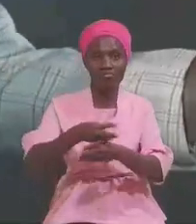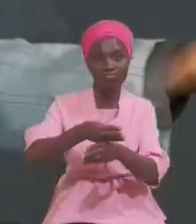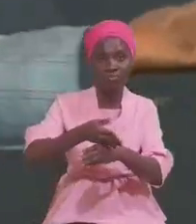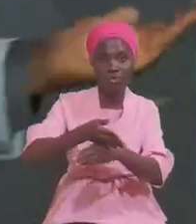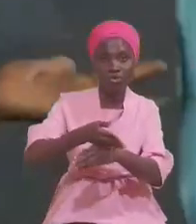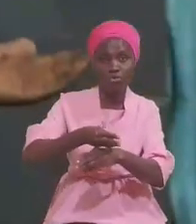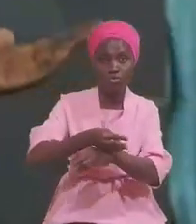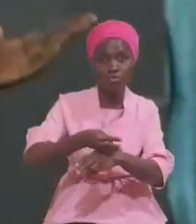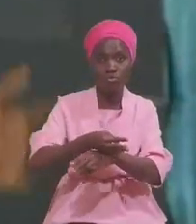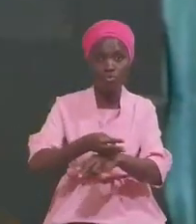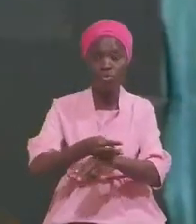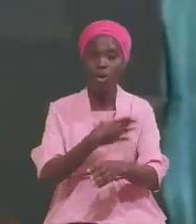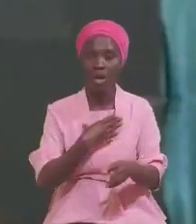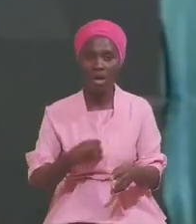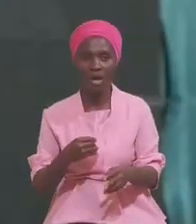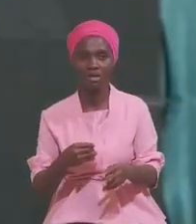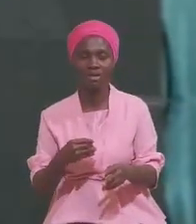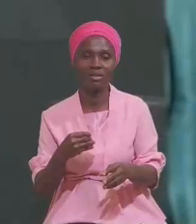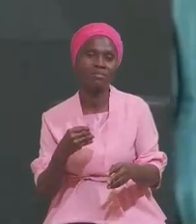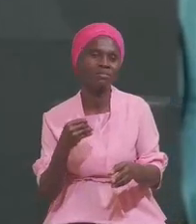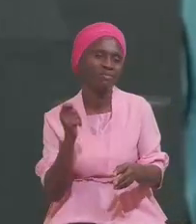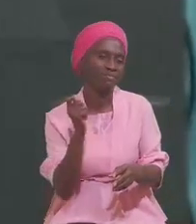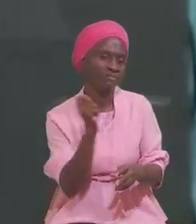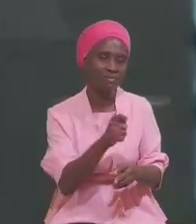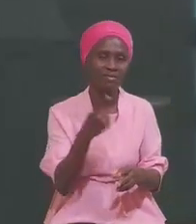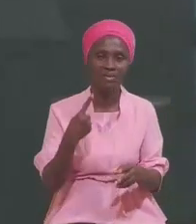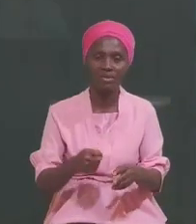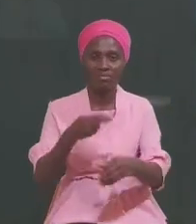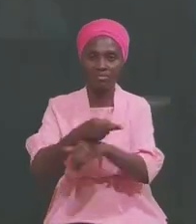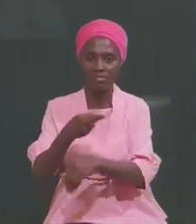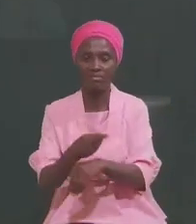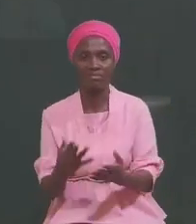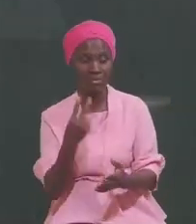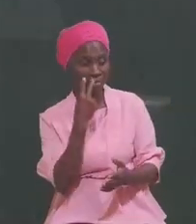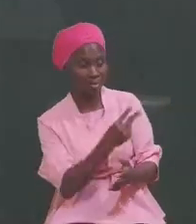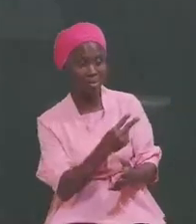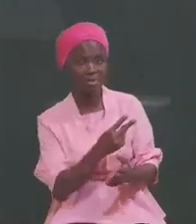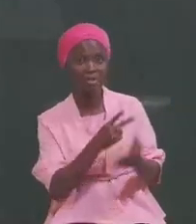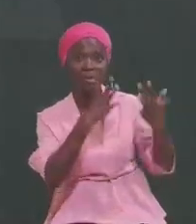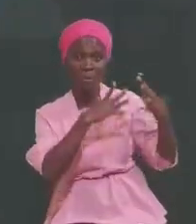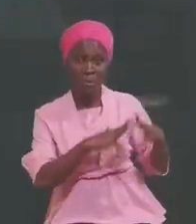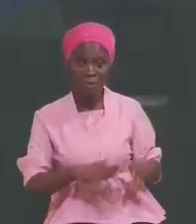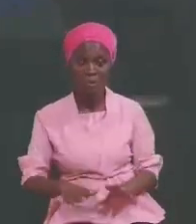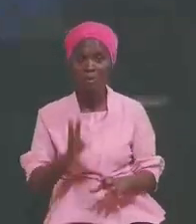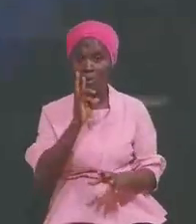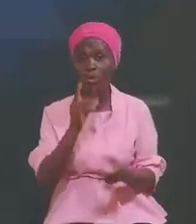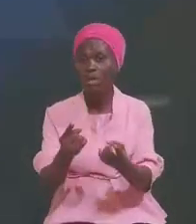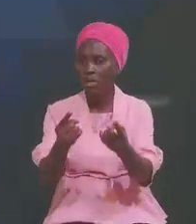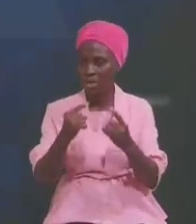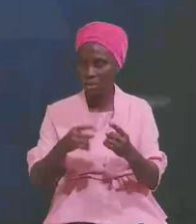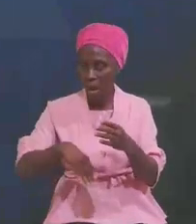le bâton et a frappé le rocher. Et voici, de l'eau en sortait, un fleuve